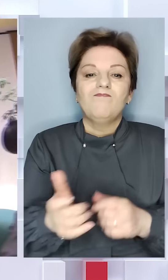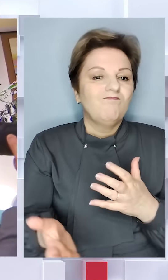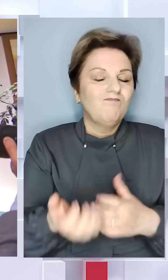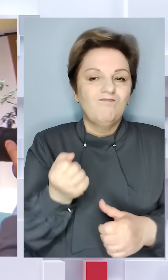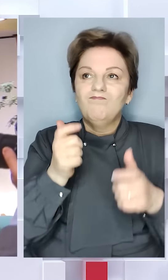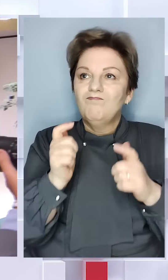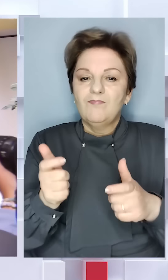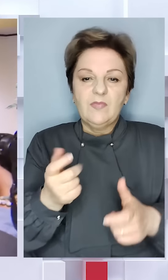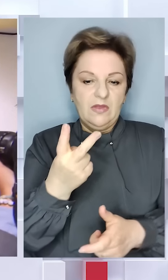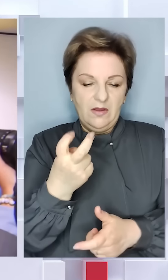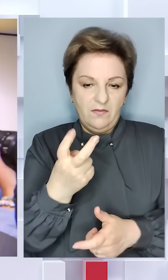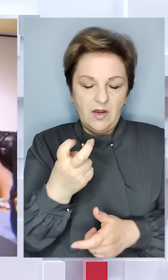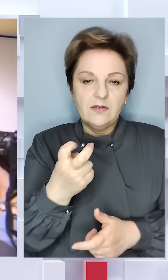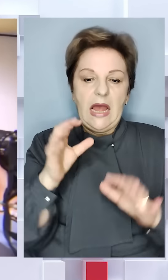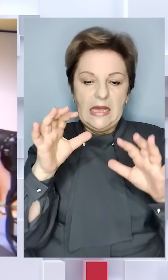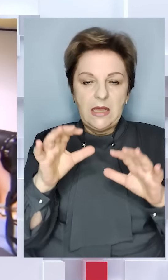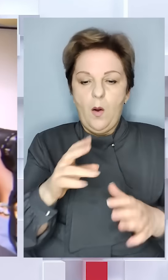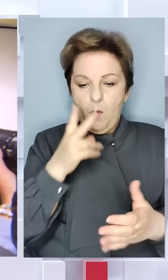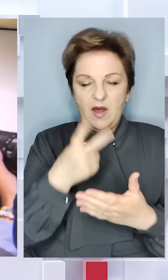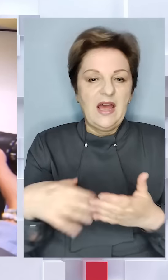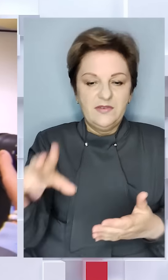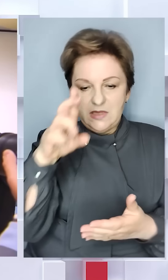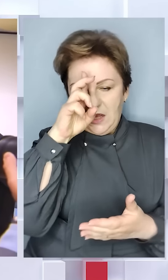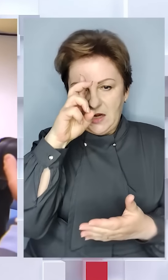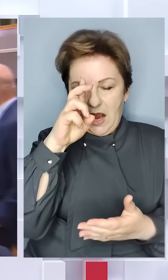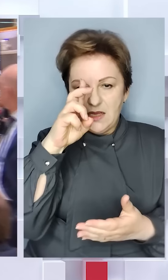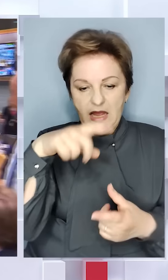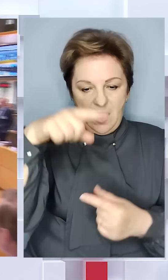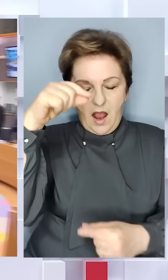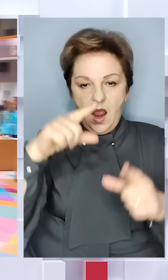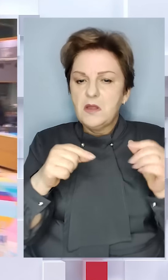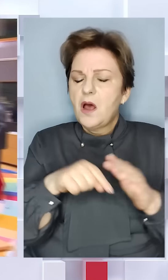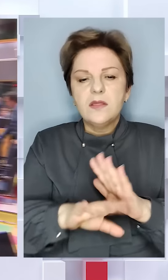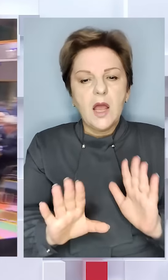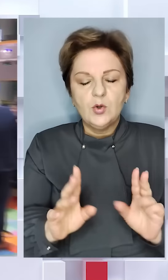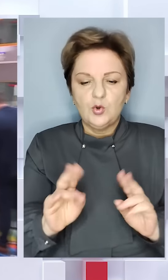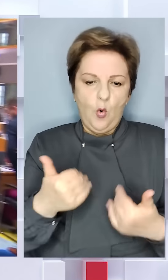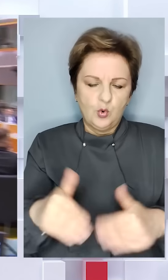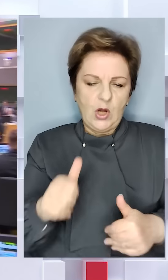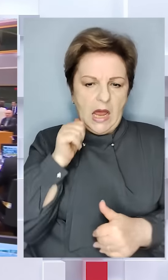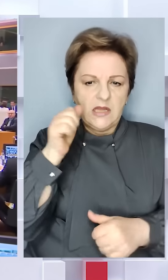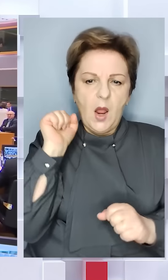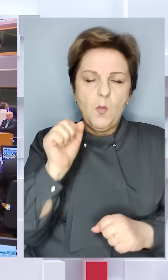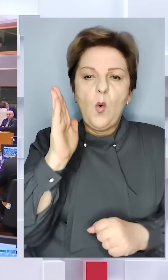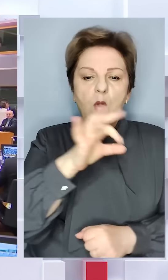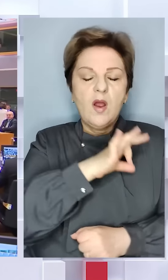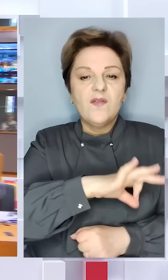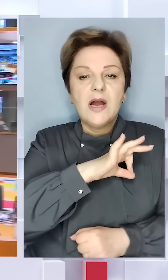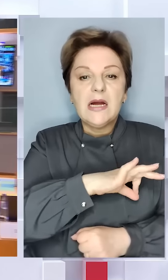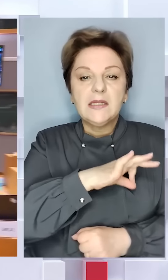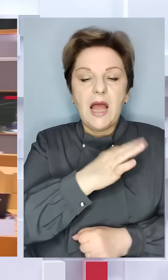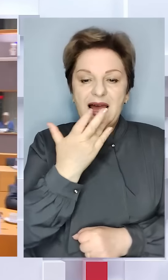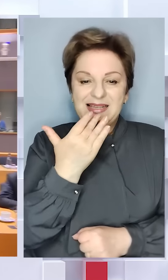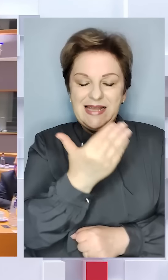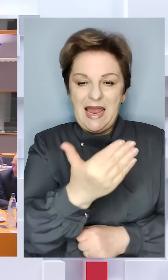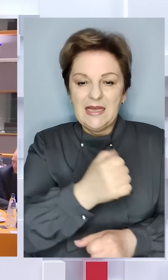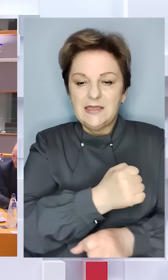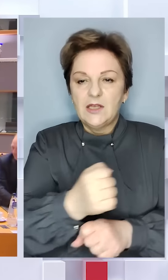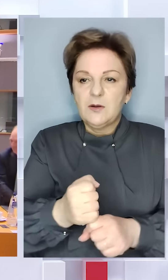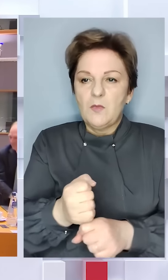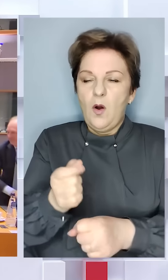200 законодавців, які представляють усі країни Альянсу. Це не означає, що вже завтра можна буде використовувати західну зброю